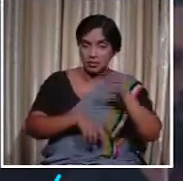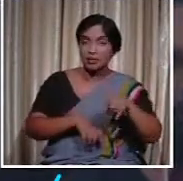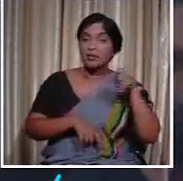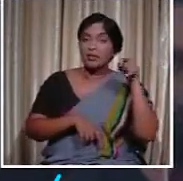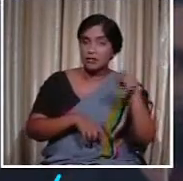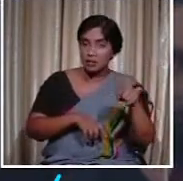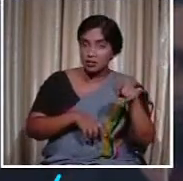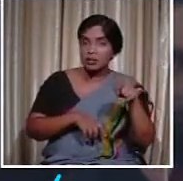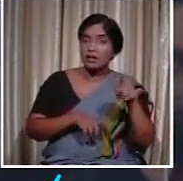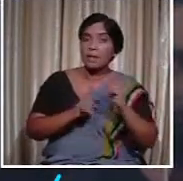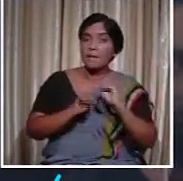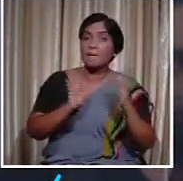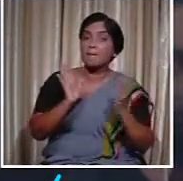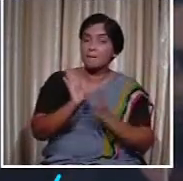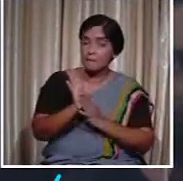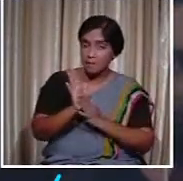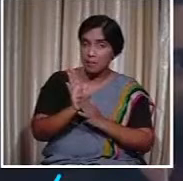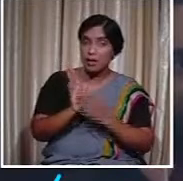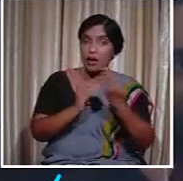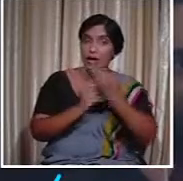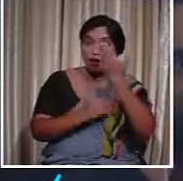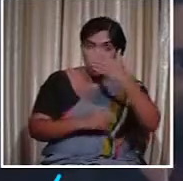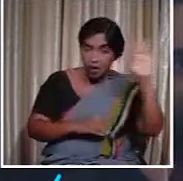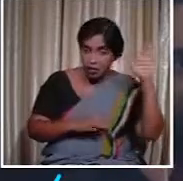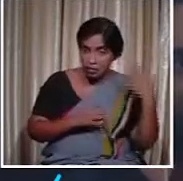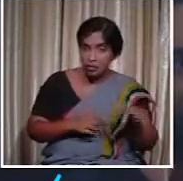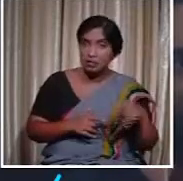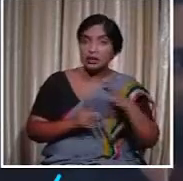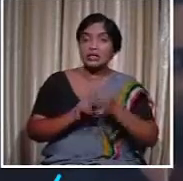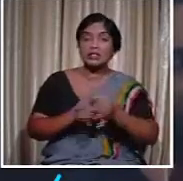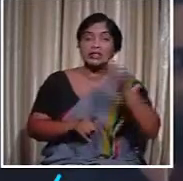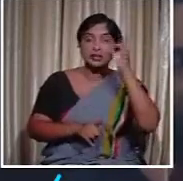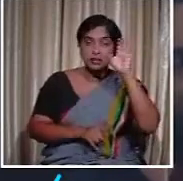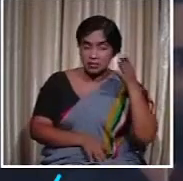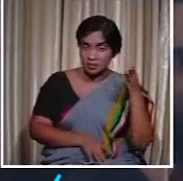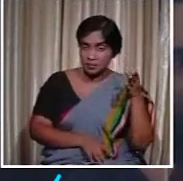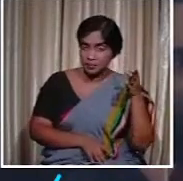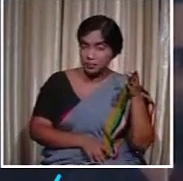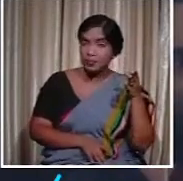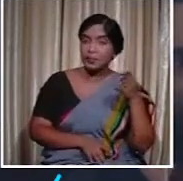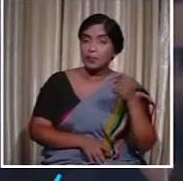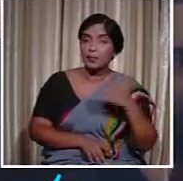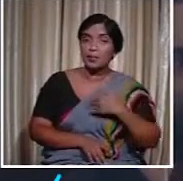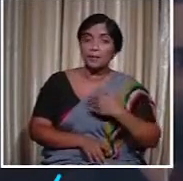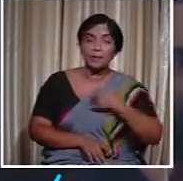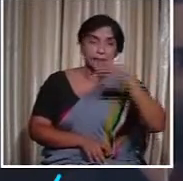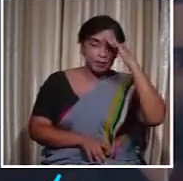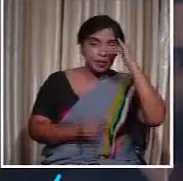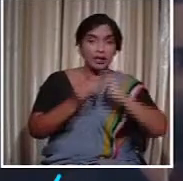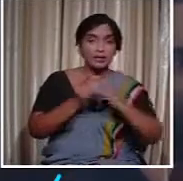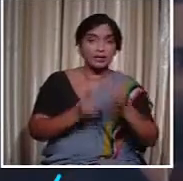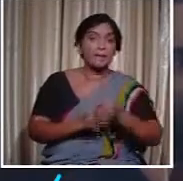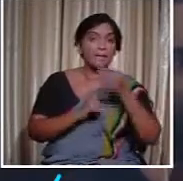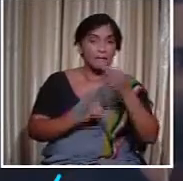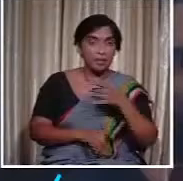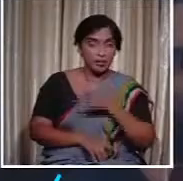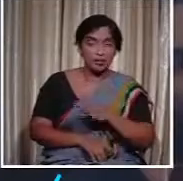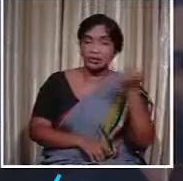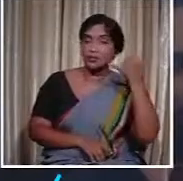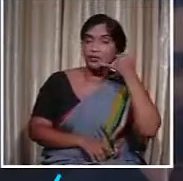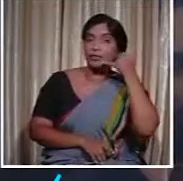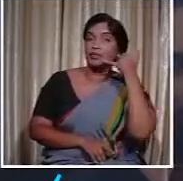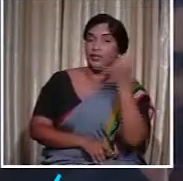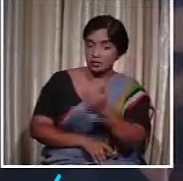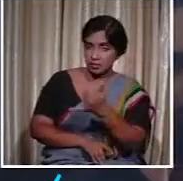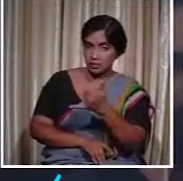එතුමා අග්‍රාමාත්‍ය ධූරයෙන් නික්ම ගියයින් පස්සේ ජනාධිපතිතුමා අපේ නායක සජිත් ප්‍රේමදාස මැතිතුමාට දුරකථනයෙන්